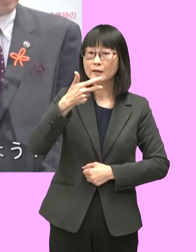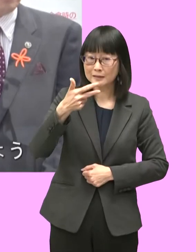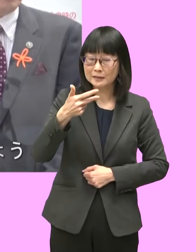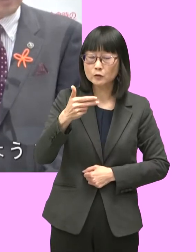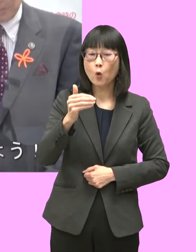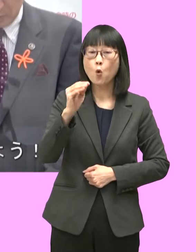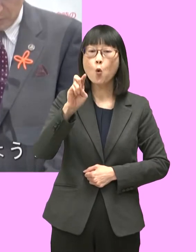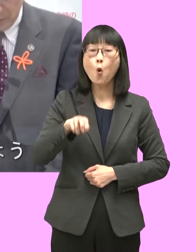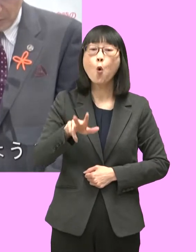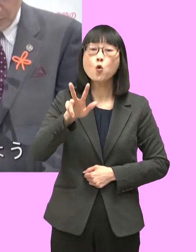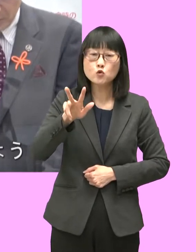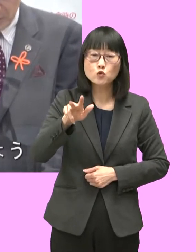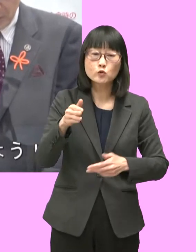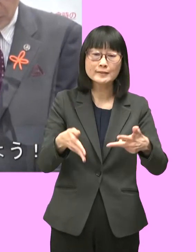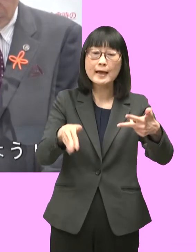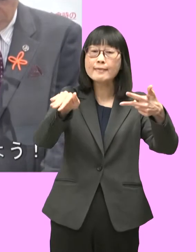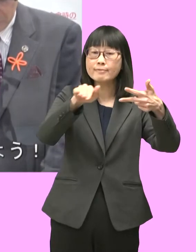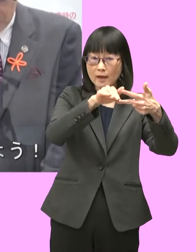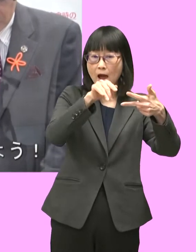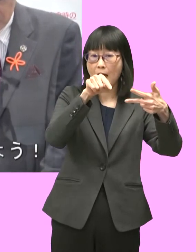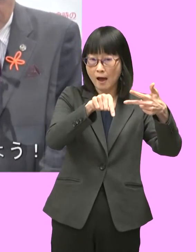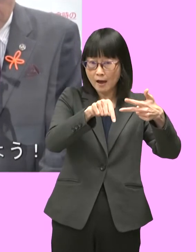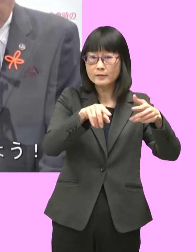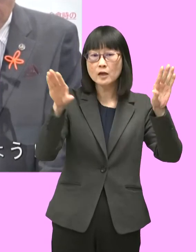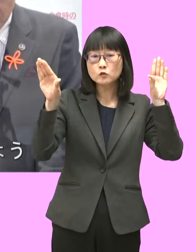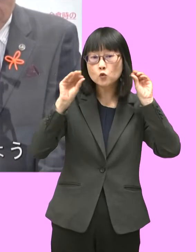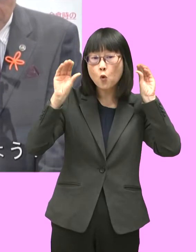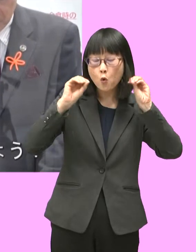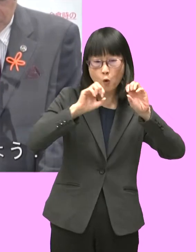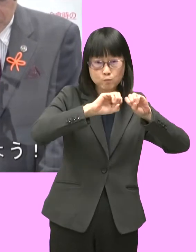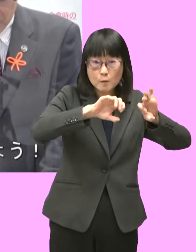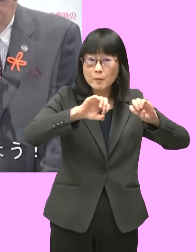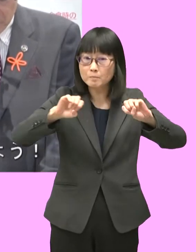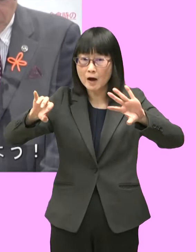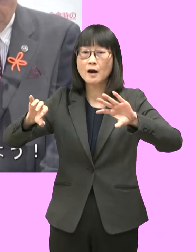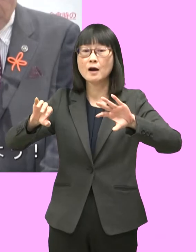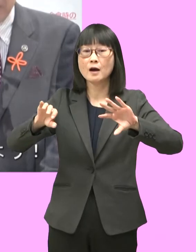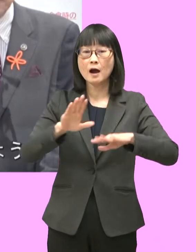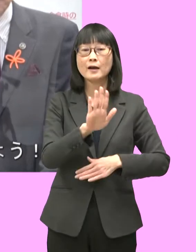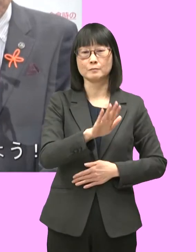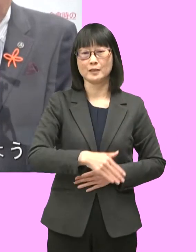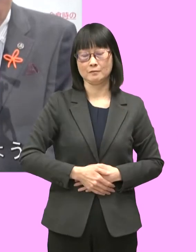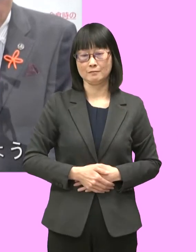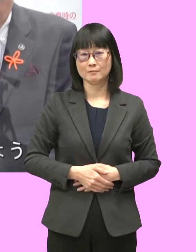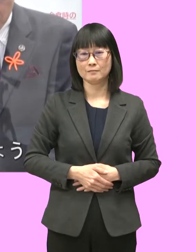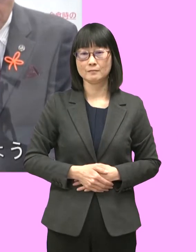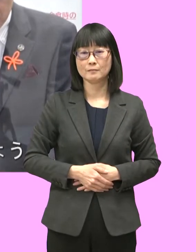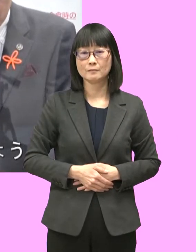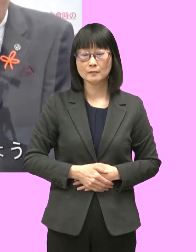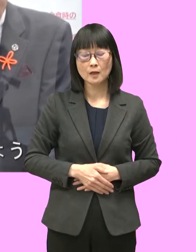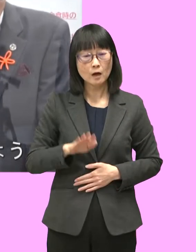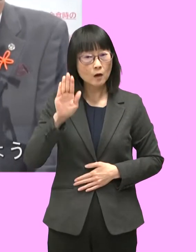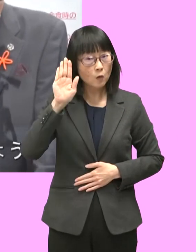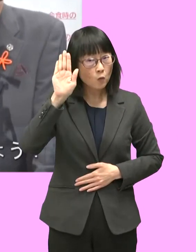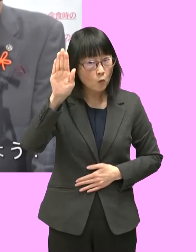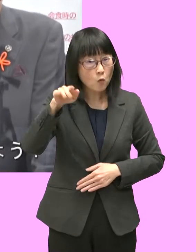供を行うといったことを今、やっております。それから普及啓発の今後の取り組みとしては